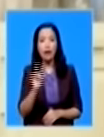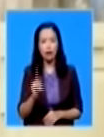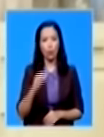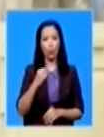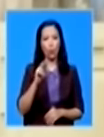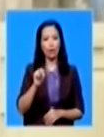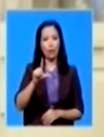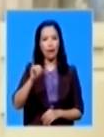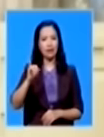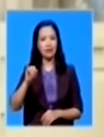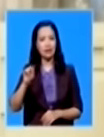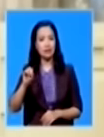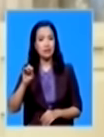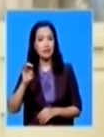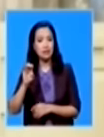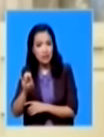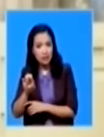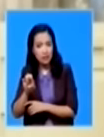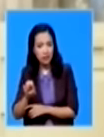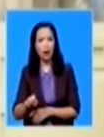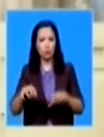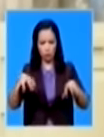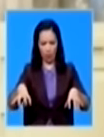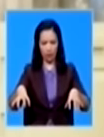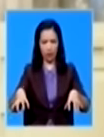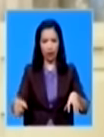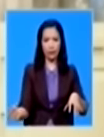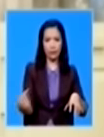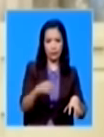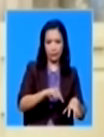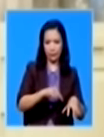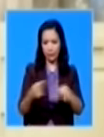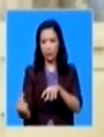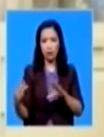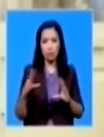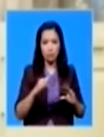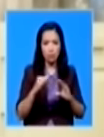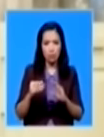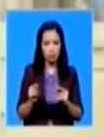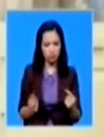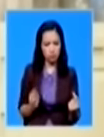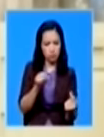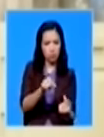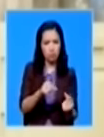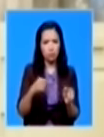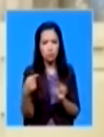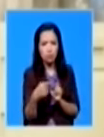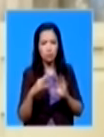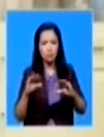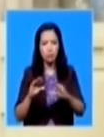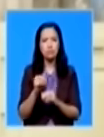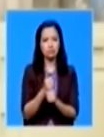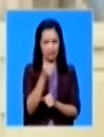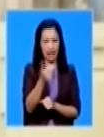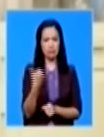งานรัฐด้วยกันเองนะสามารถประชุมก็ได้อะไรก็ได้ส่งข่าวด้วยกันก็ได้อันนี้จะเป็นประโยชน์อะไรล่ะเป็นประโยชน์กับการบูรณาการที่ผม